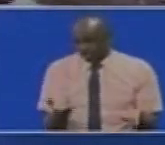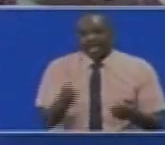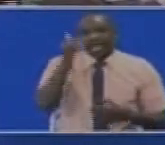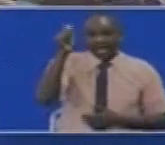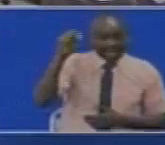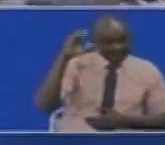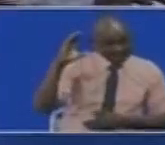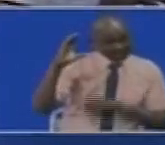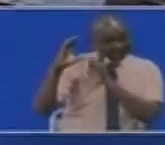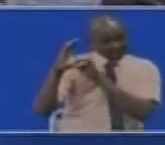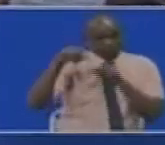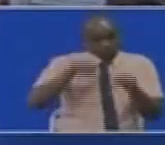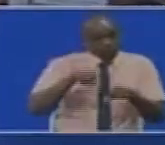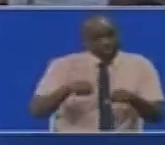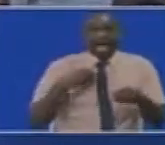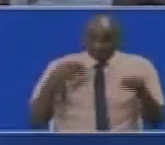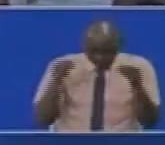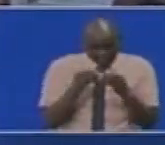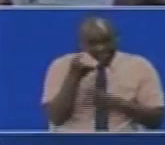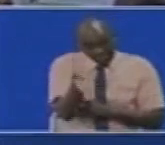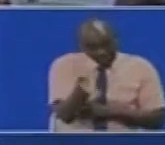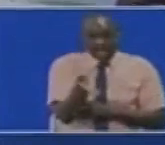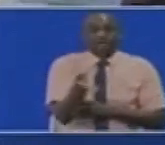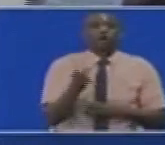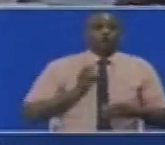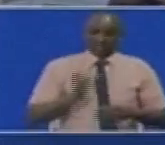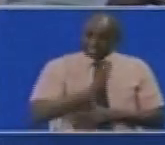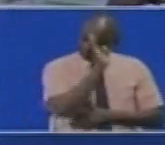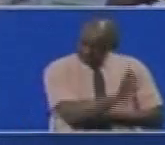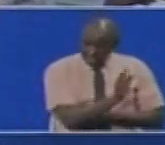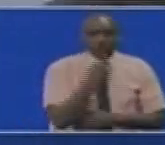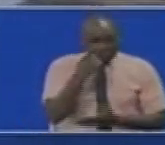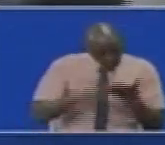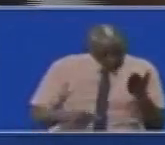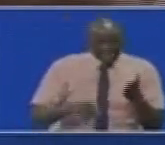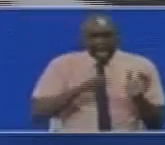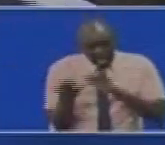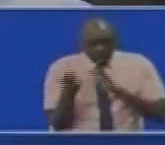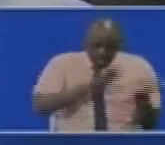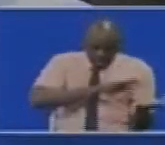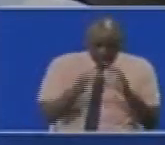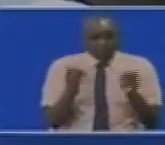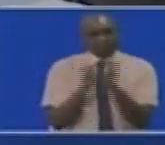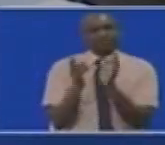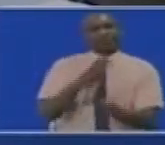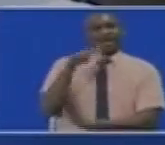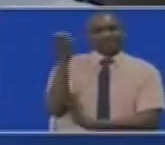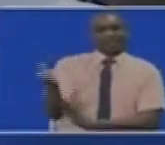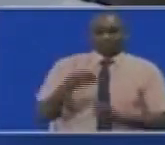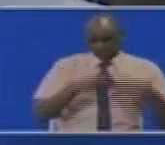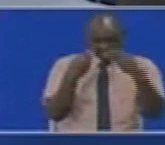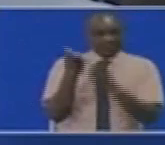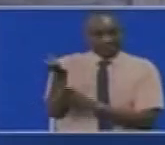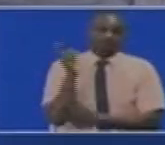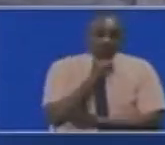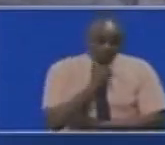ANC hii leo kimeandaa mkutano wa baraza lake kuu kulainisha hoja na msimamo wao watakaowasilisha kwenye